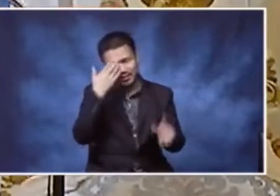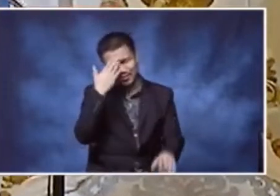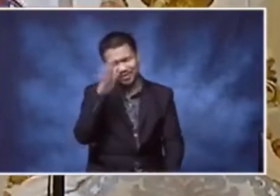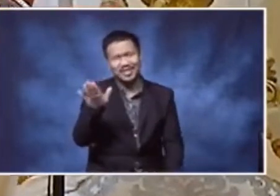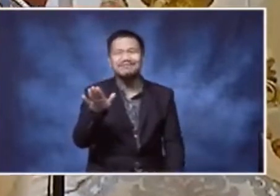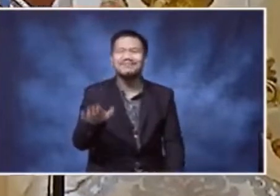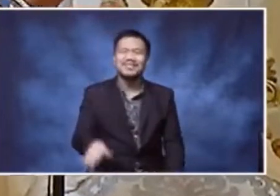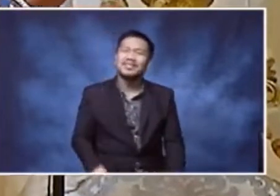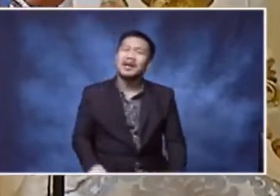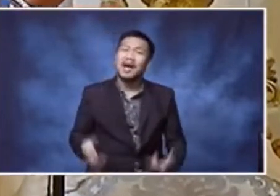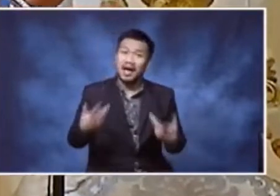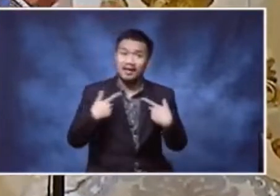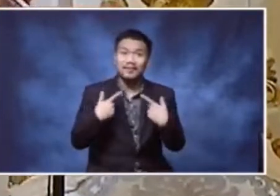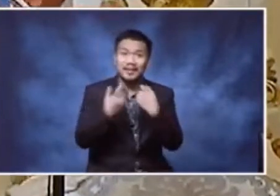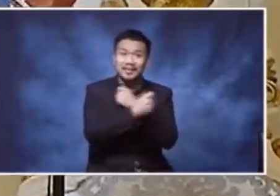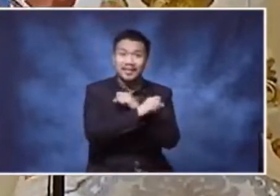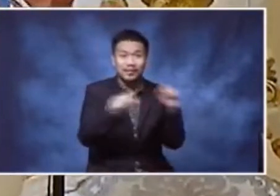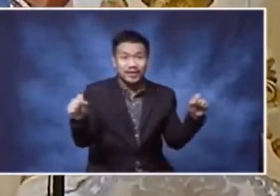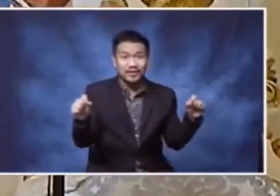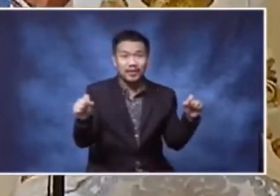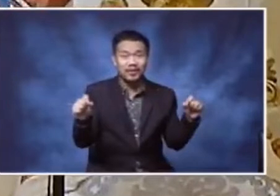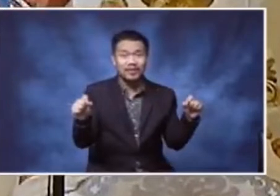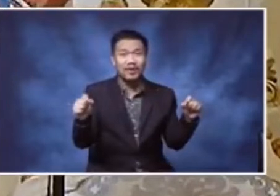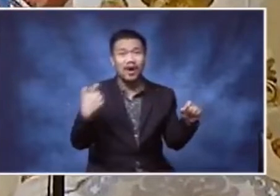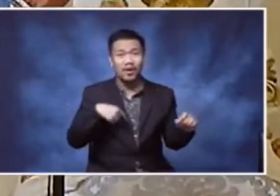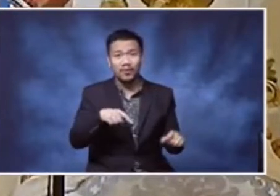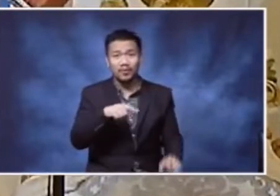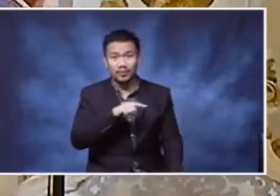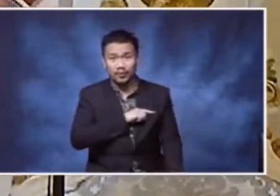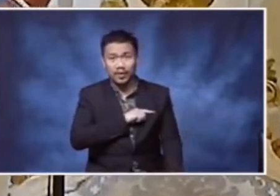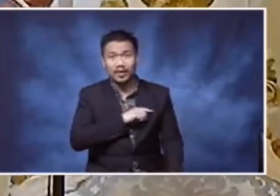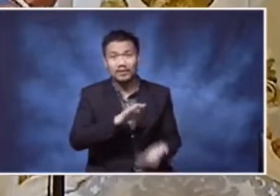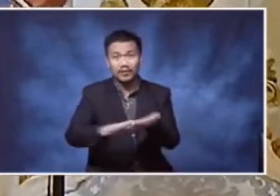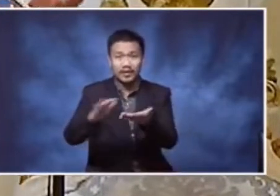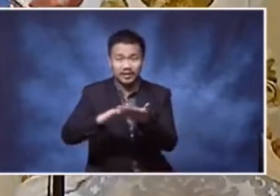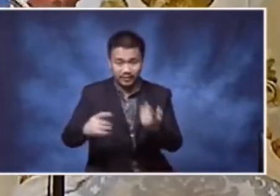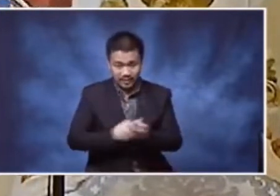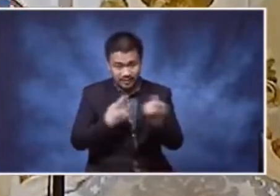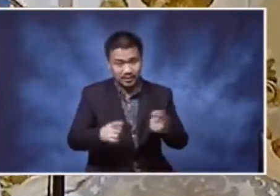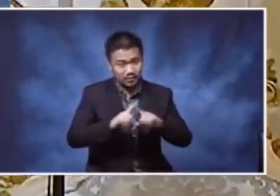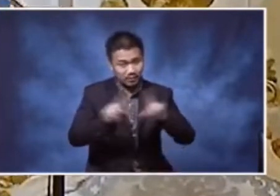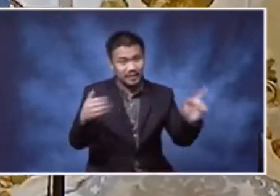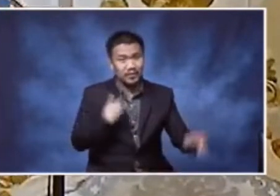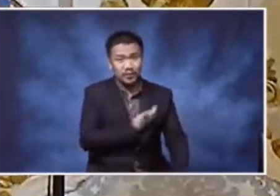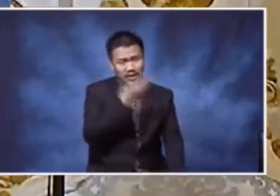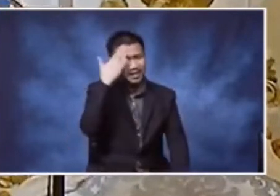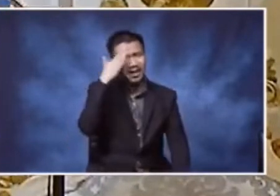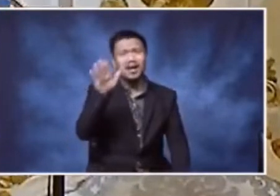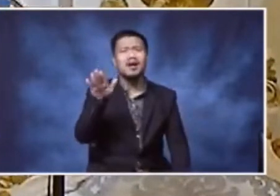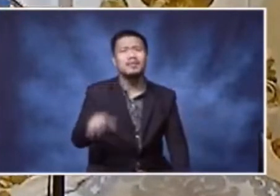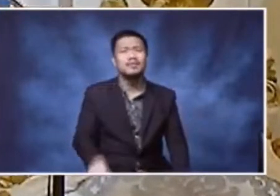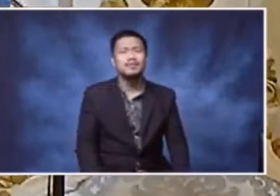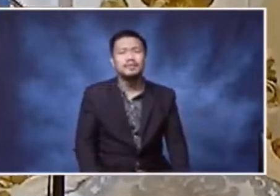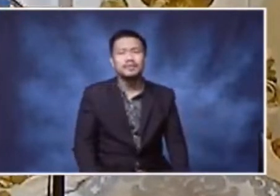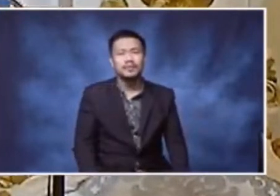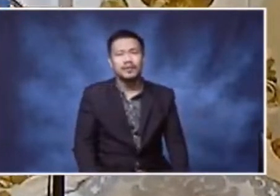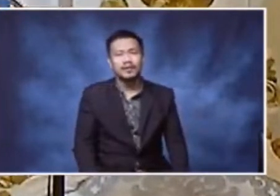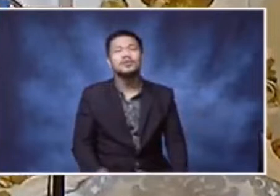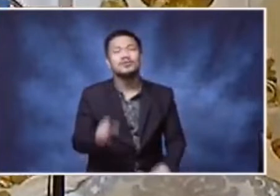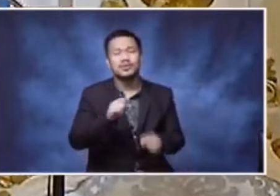ganun, may kaligtasan pala tayo. Napatawad na pala yung kasalanan at hindi natin alam. No, kaya iyon yung